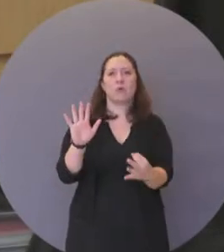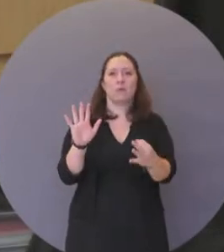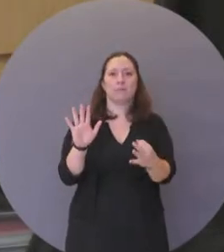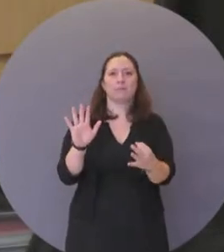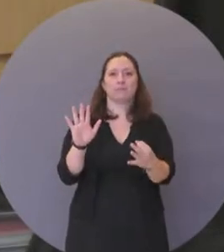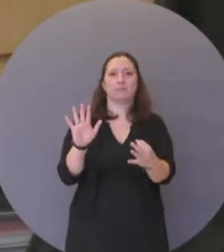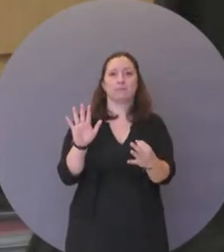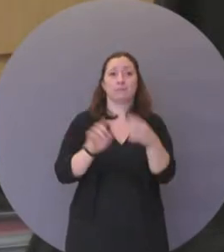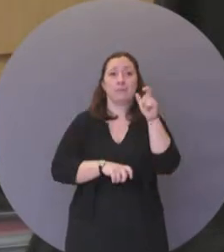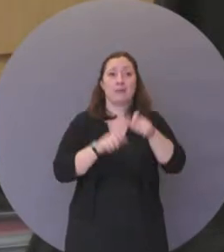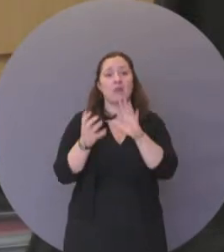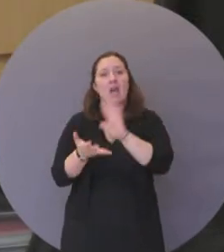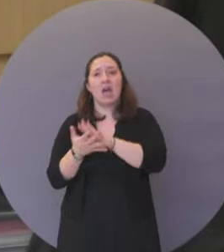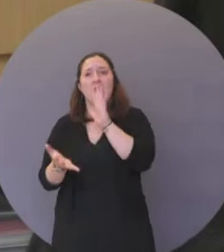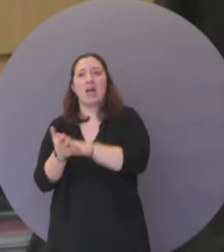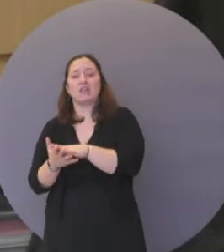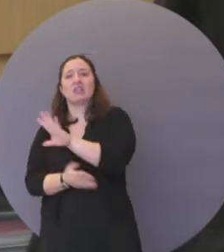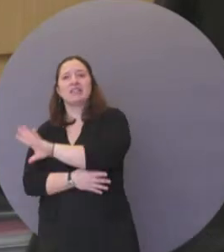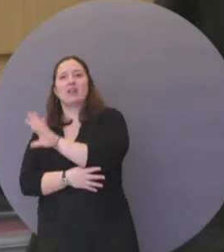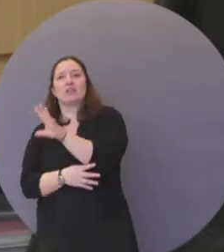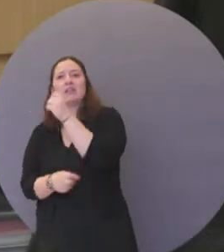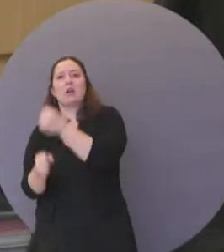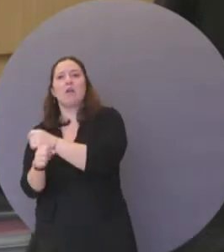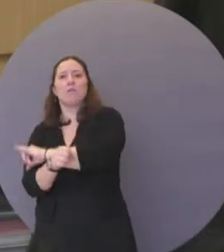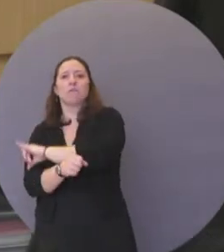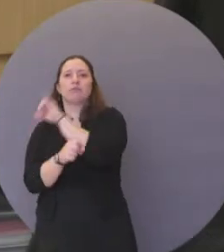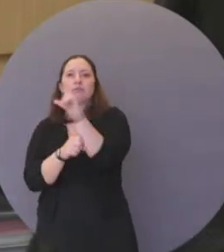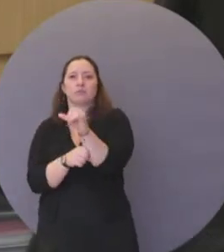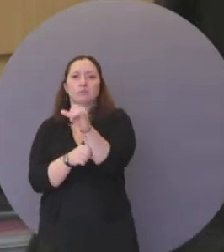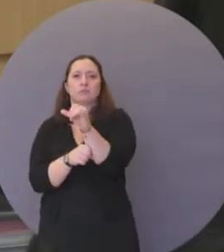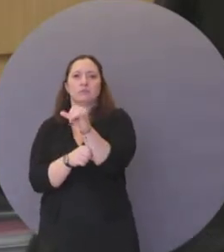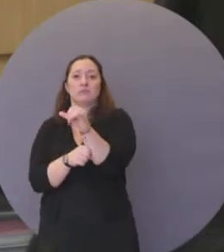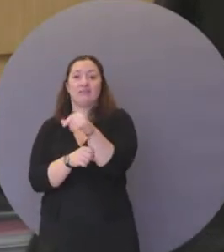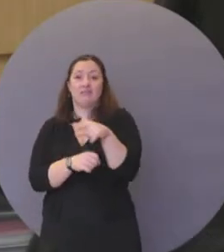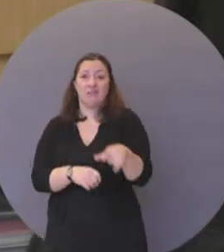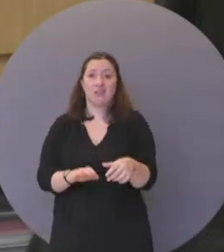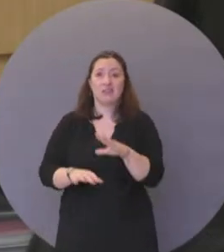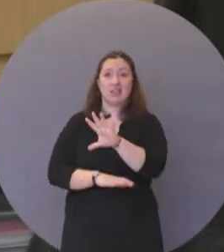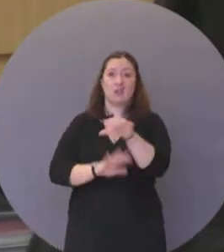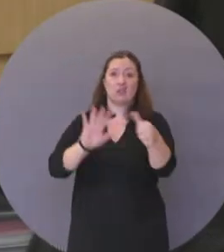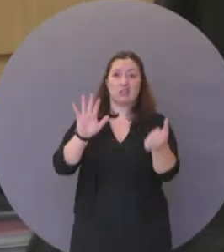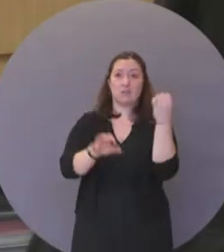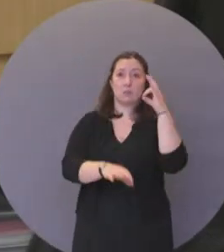des 55 ans travail